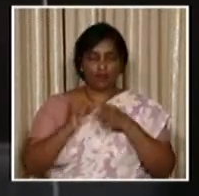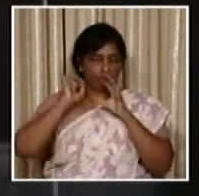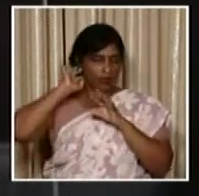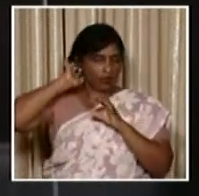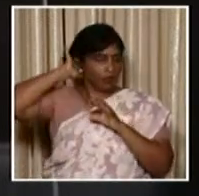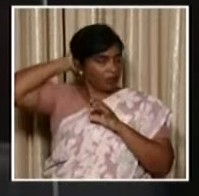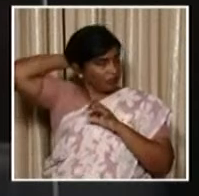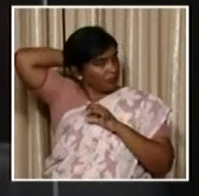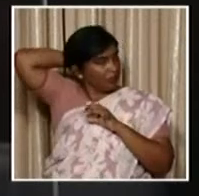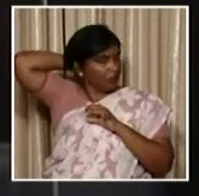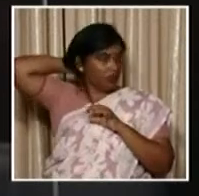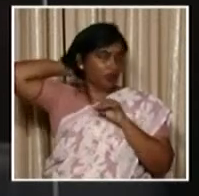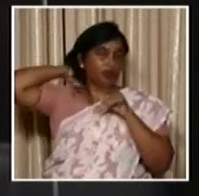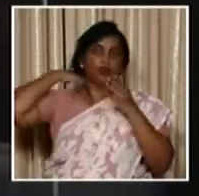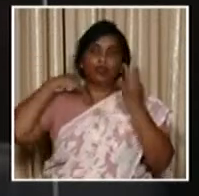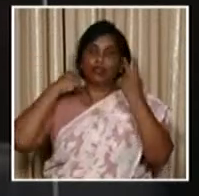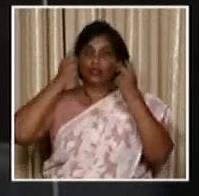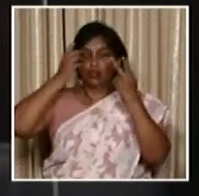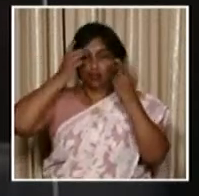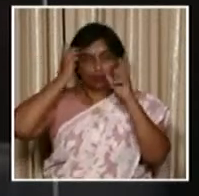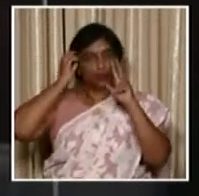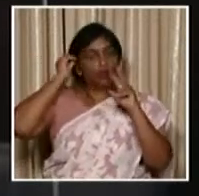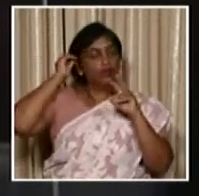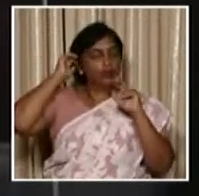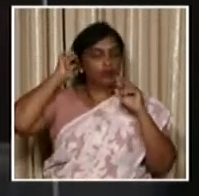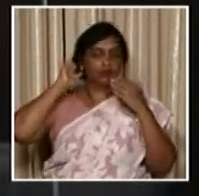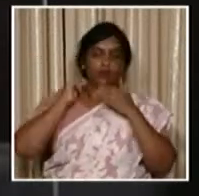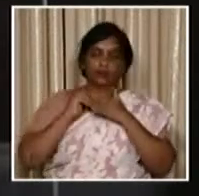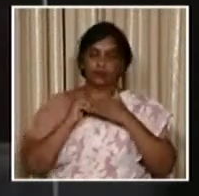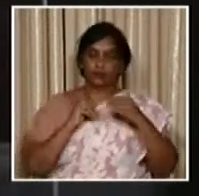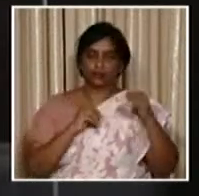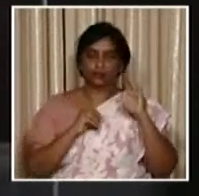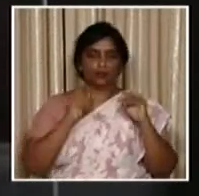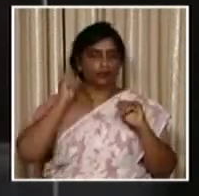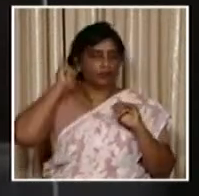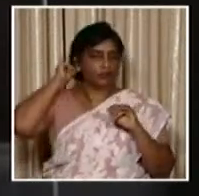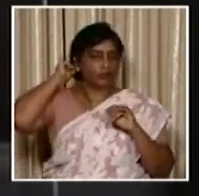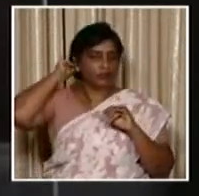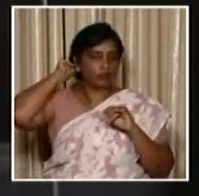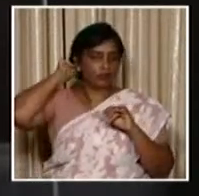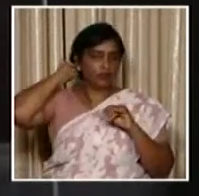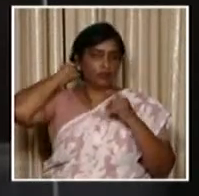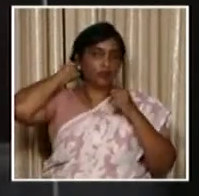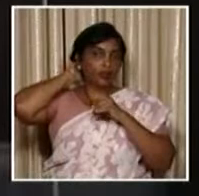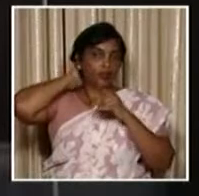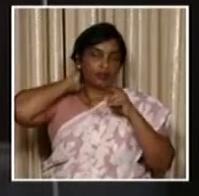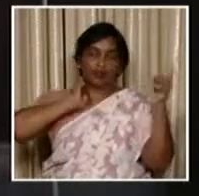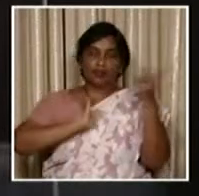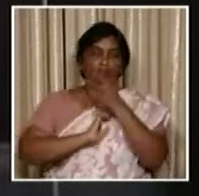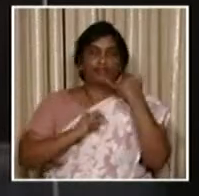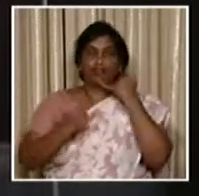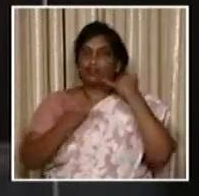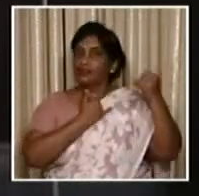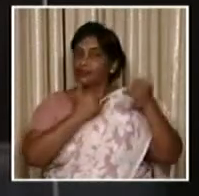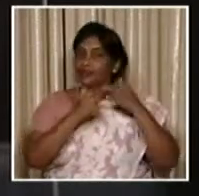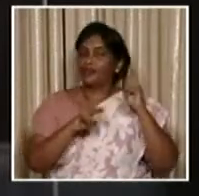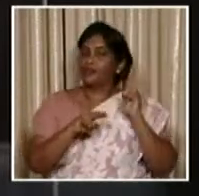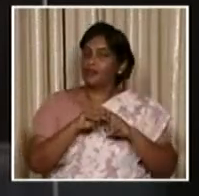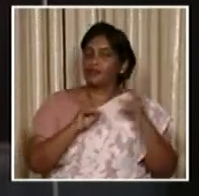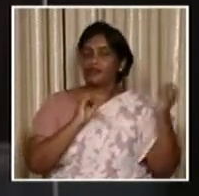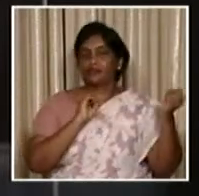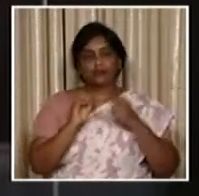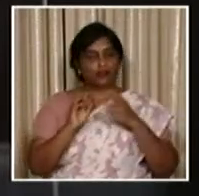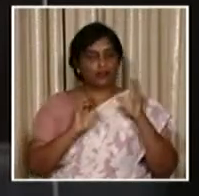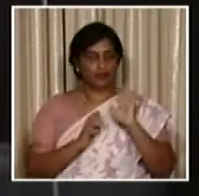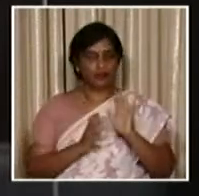denakota 2012 weni kaleyek indala sale saha saharan athara durakathana paniwida